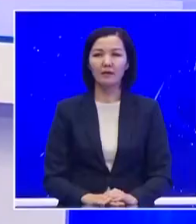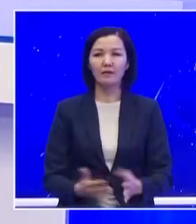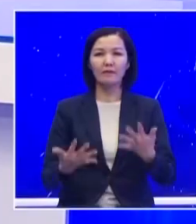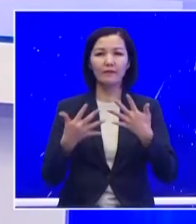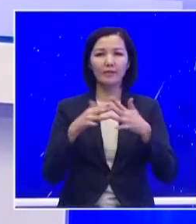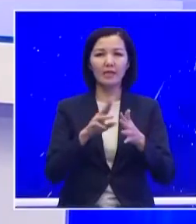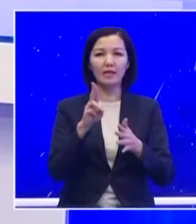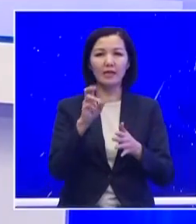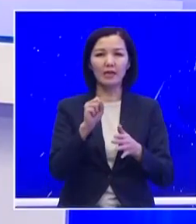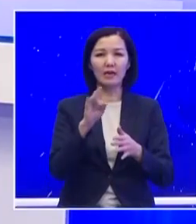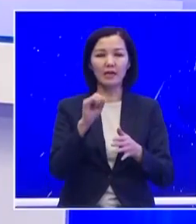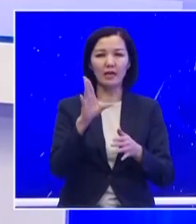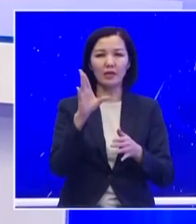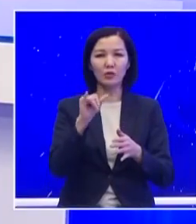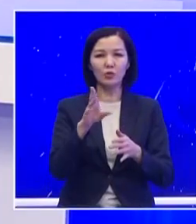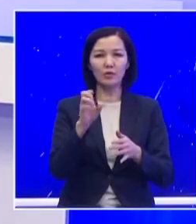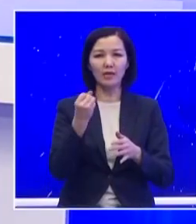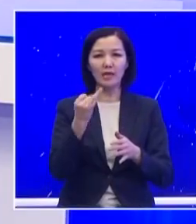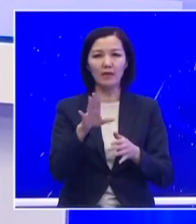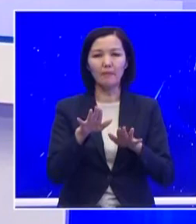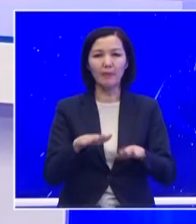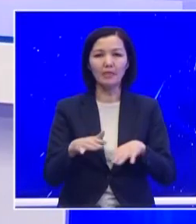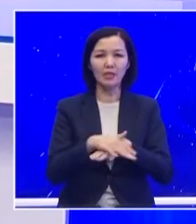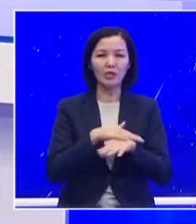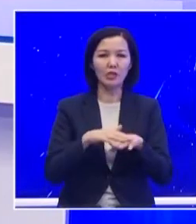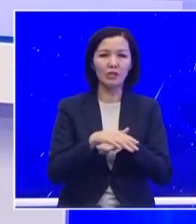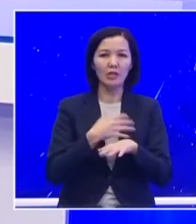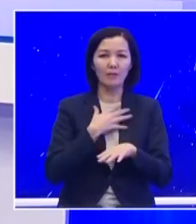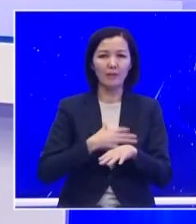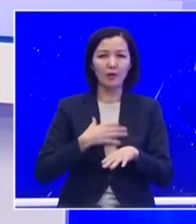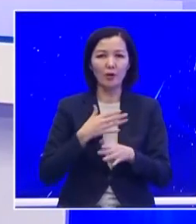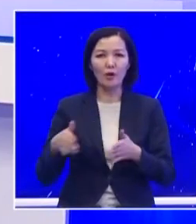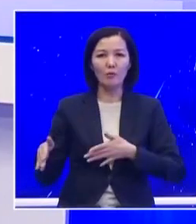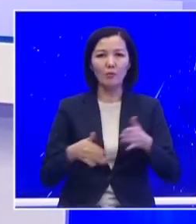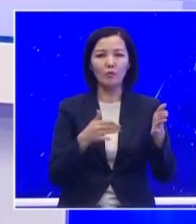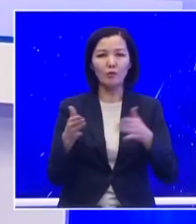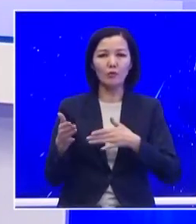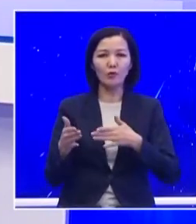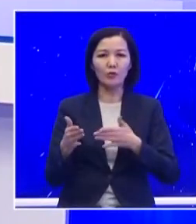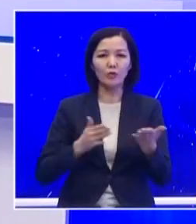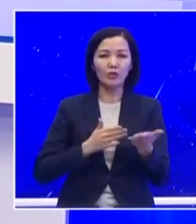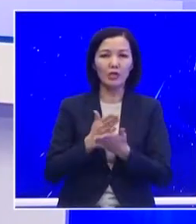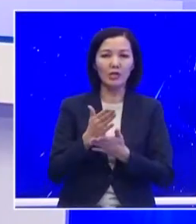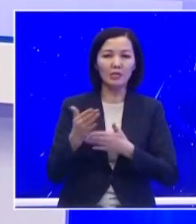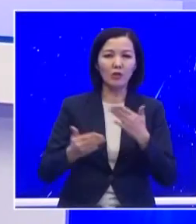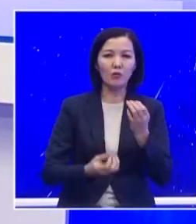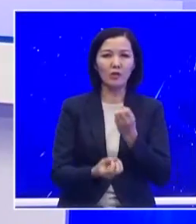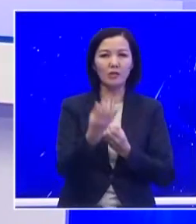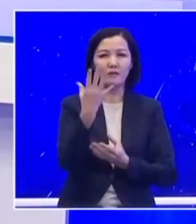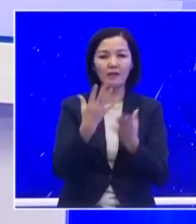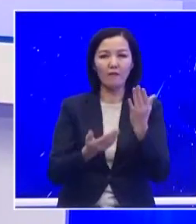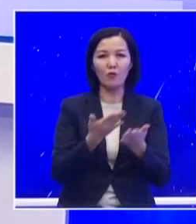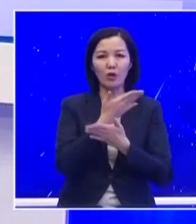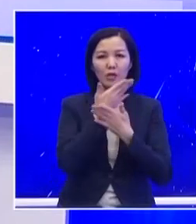В селе Карасу Сайрамского района местные жители бьют тревогу. Путь в школу пролегает через дорогу, где нет светофора.